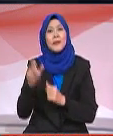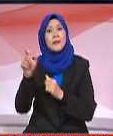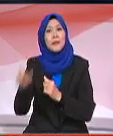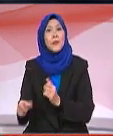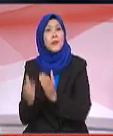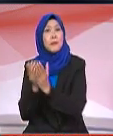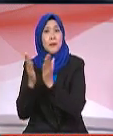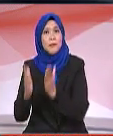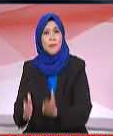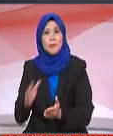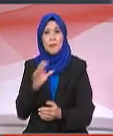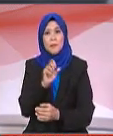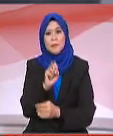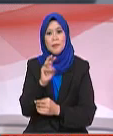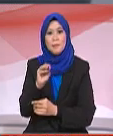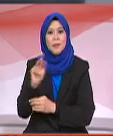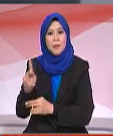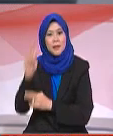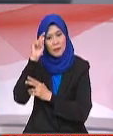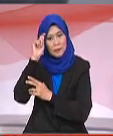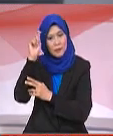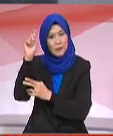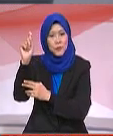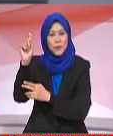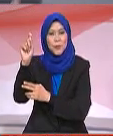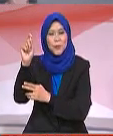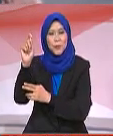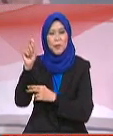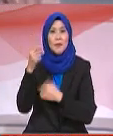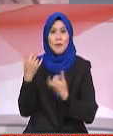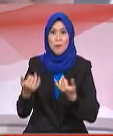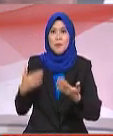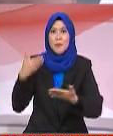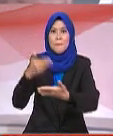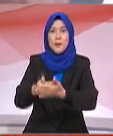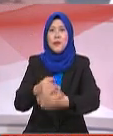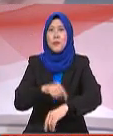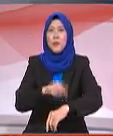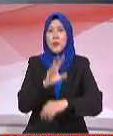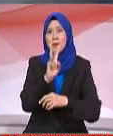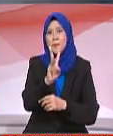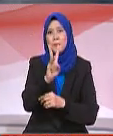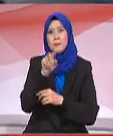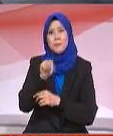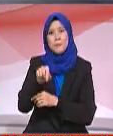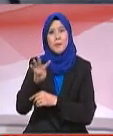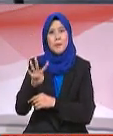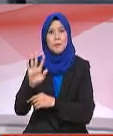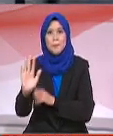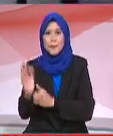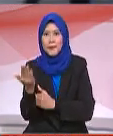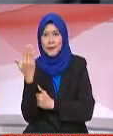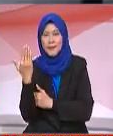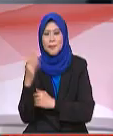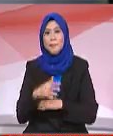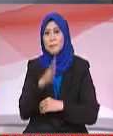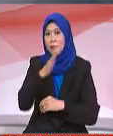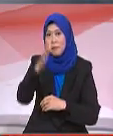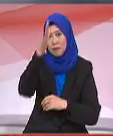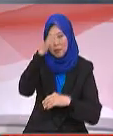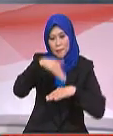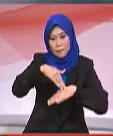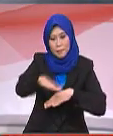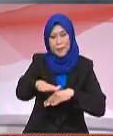di SMK Padang Median Kuala Terengganu, Terengganu dilihat tiba seawal 6.45 pagi. Calon dihantar ibu bapa